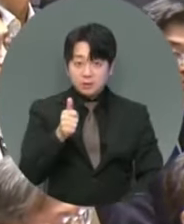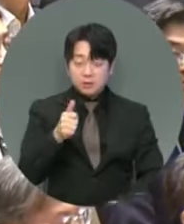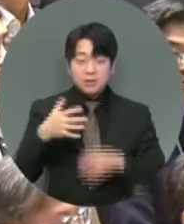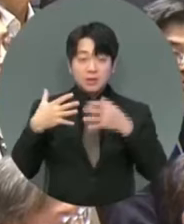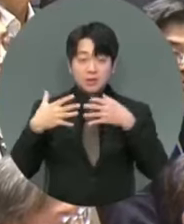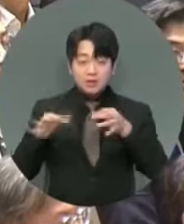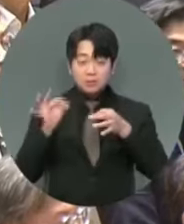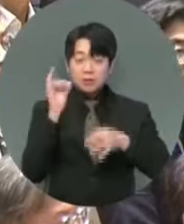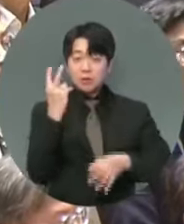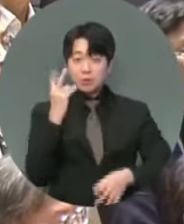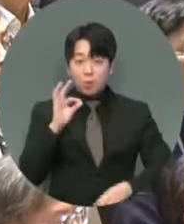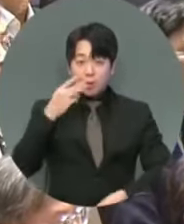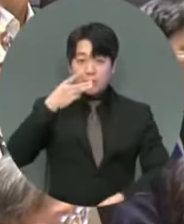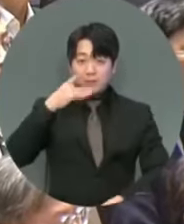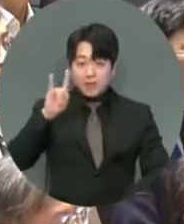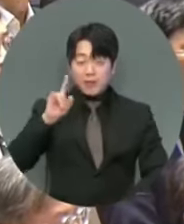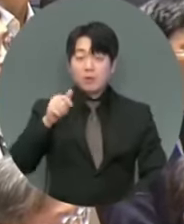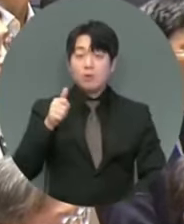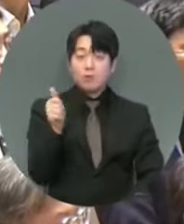김용태 의원,